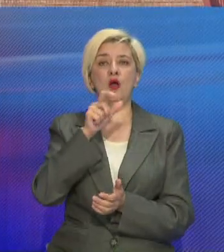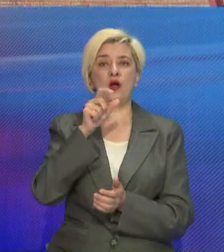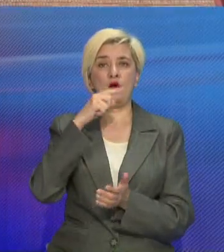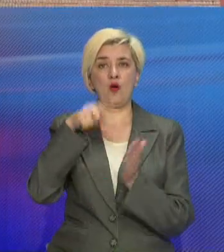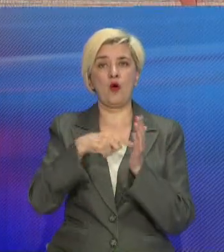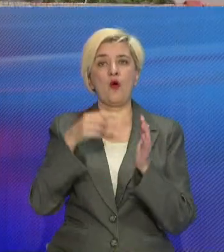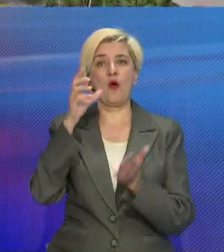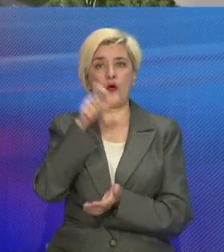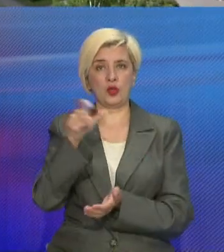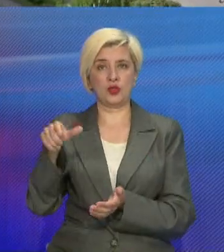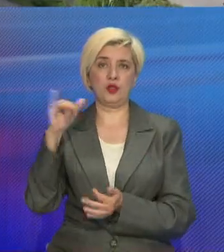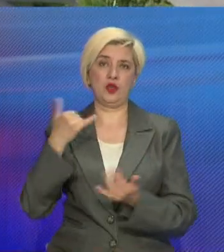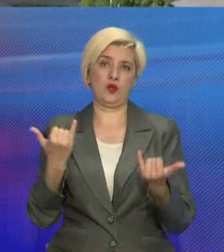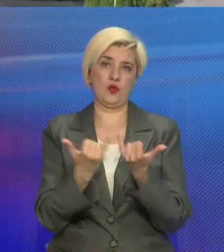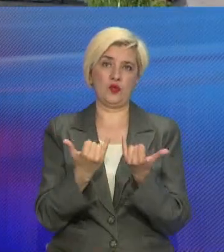горада.